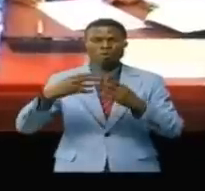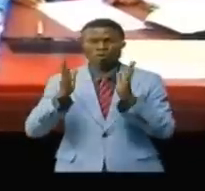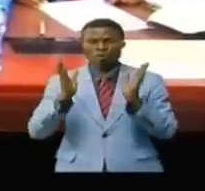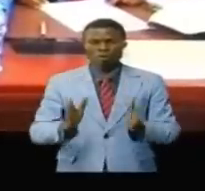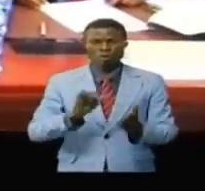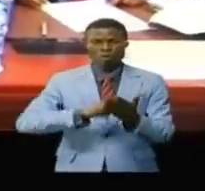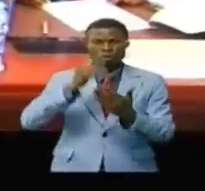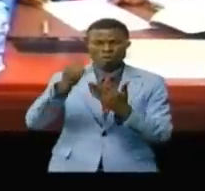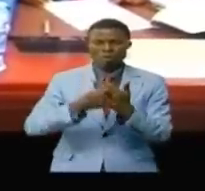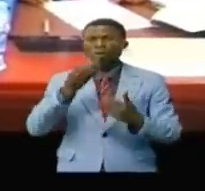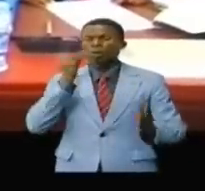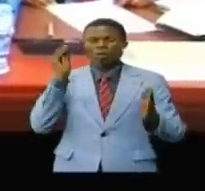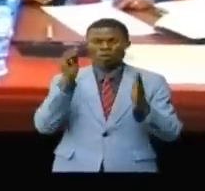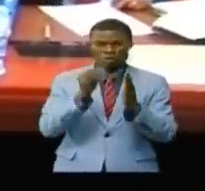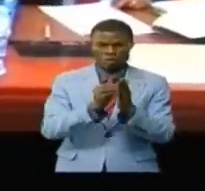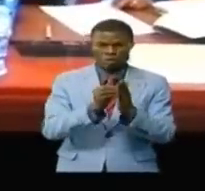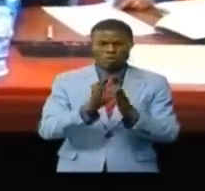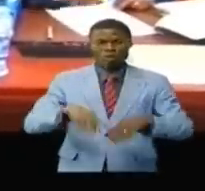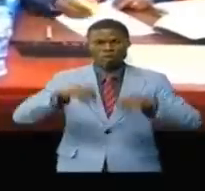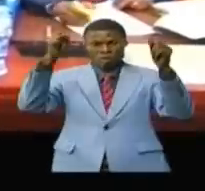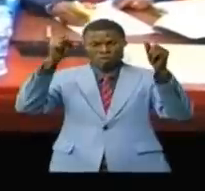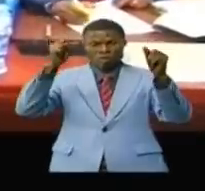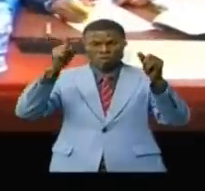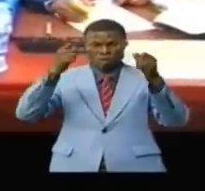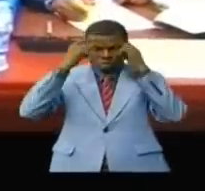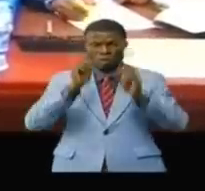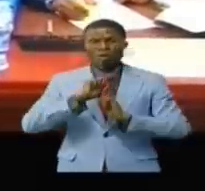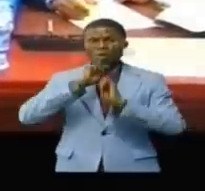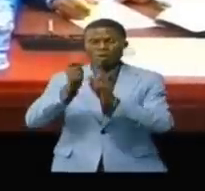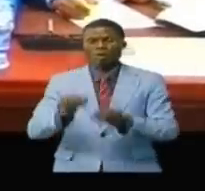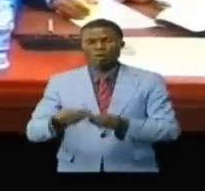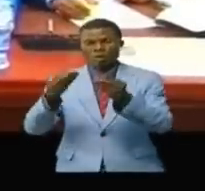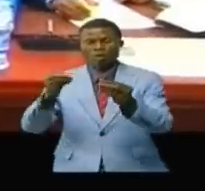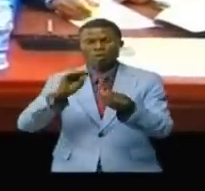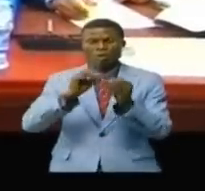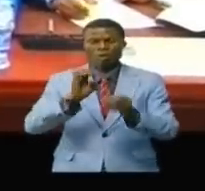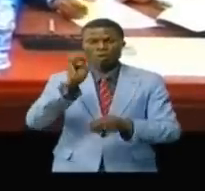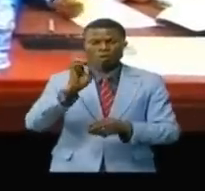Le projet d'ordonnance portant approbation de l'accord de don numéro